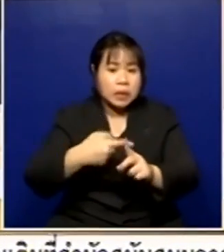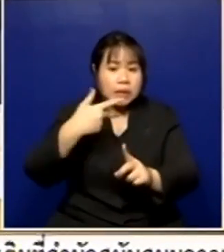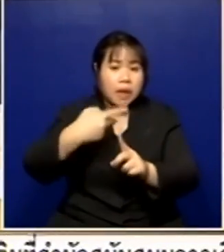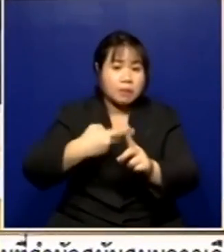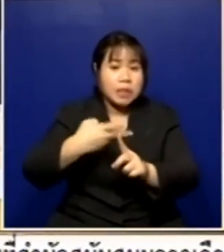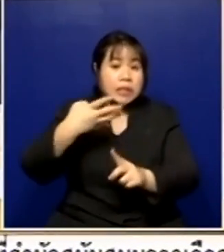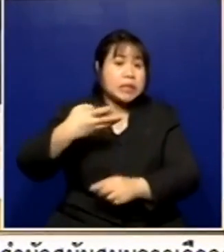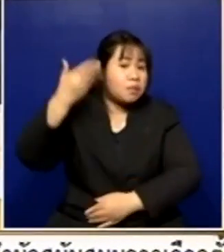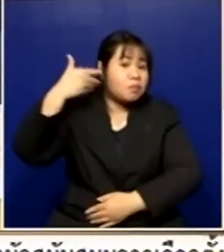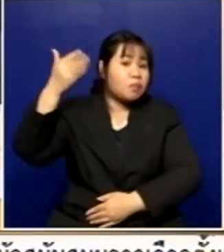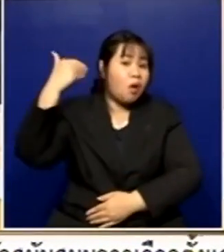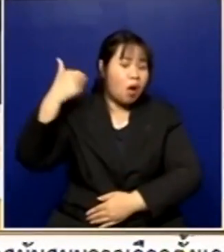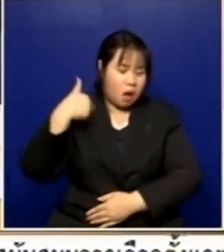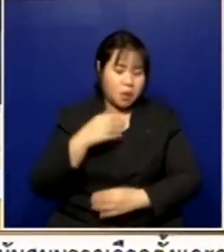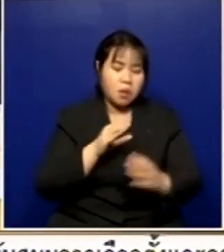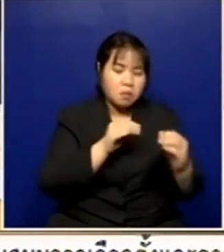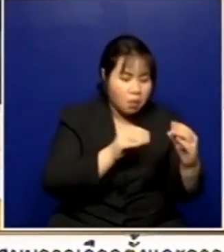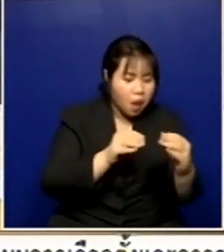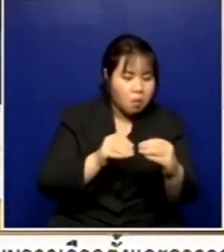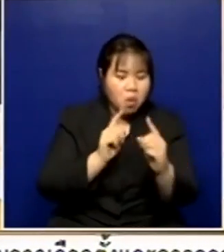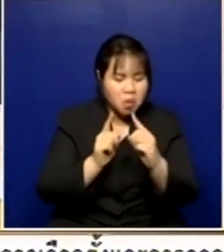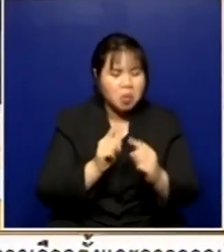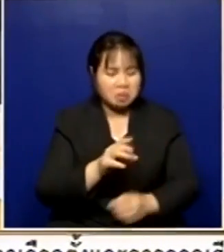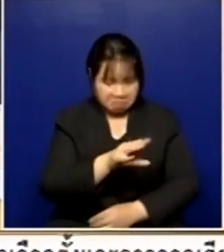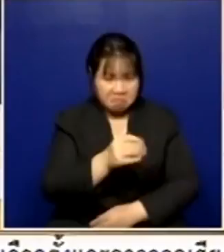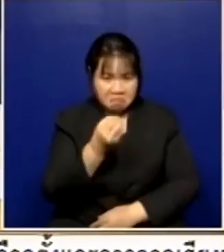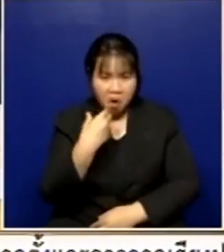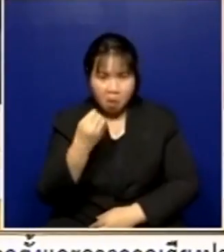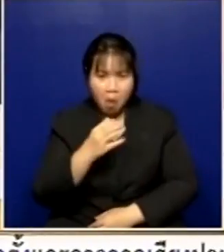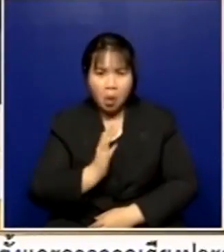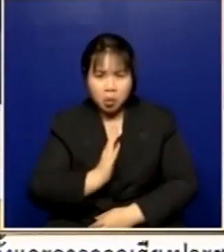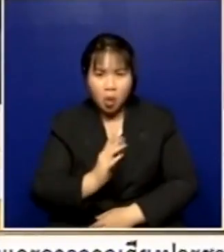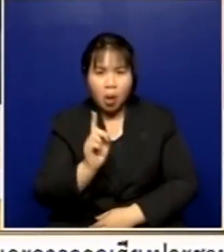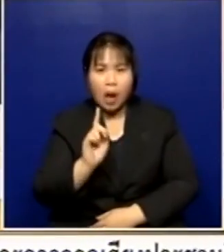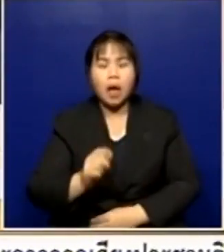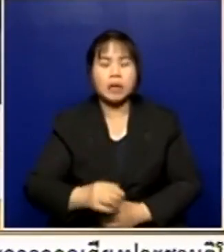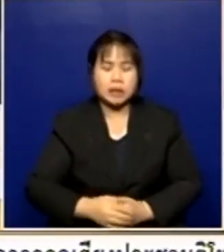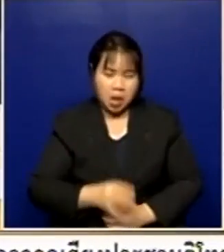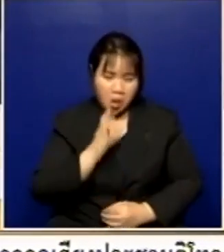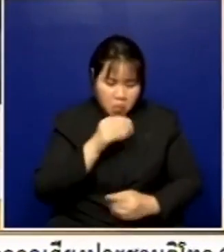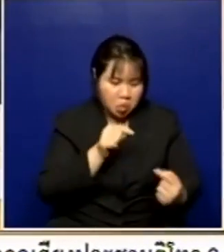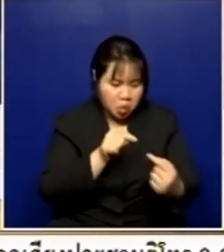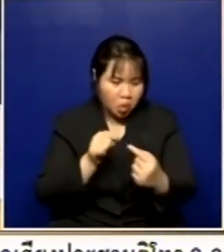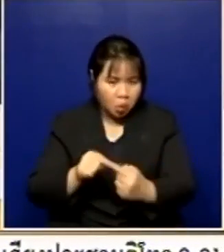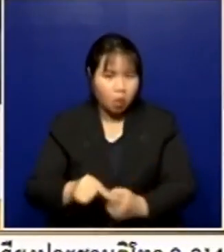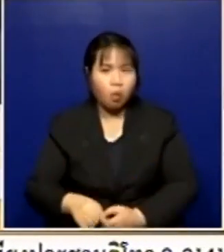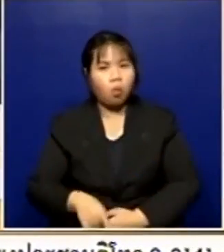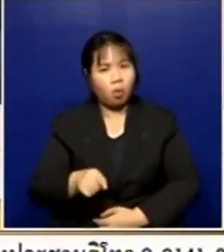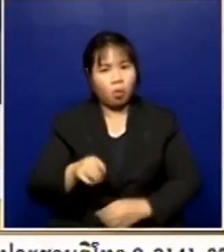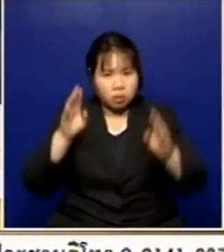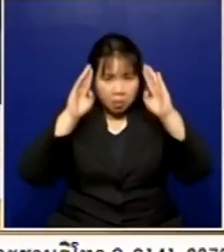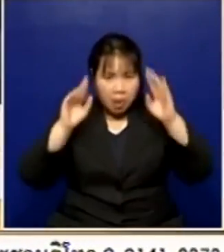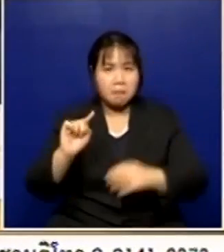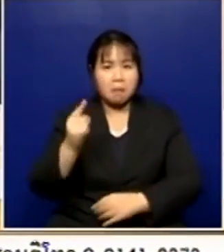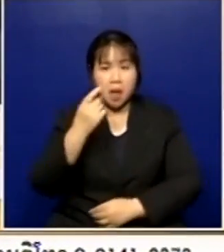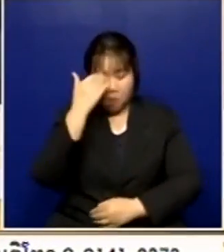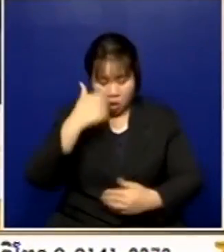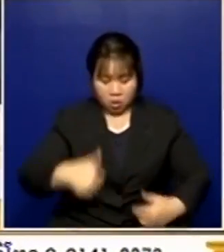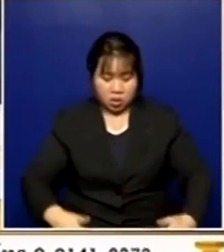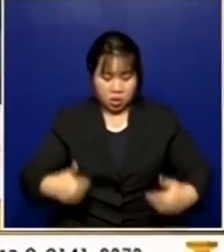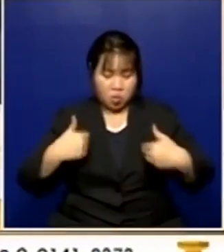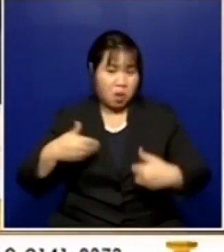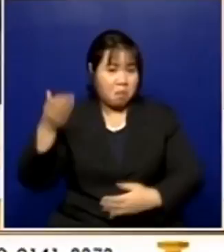มาหลายคนพูดตรงกันว่าเป็นประสบการณ์ใหม่มากเพราะตลอดชีวิตที่ผ่านมา